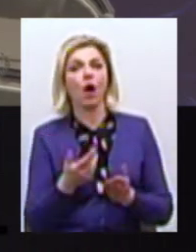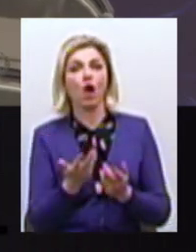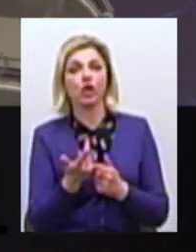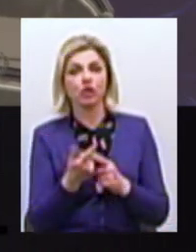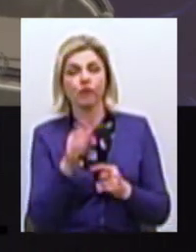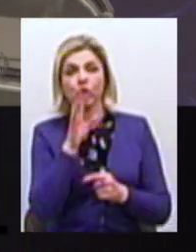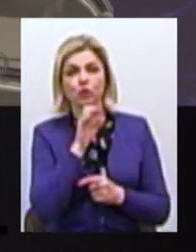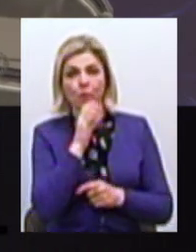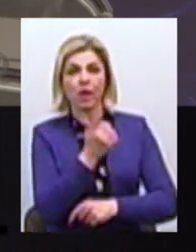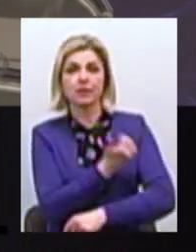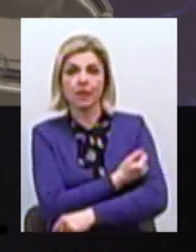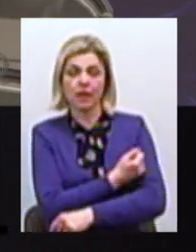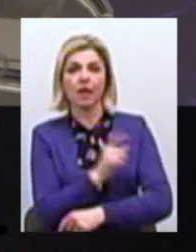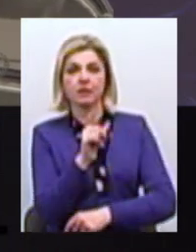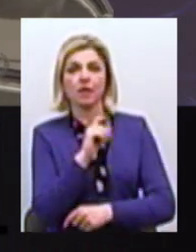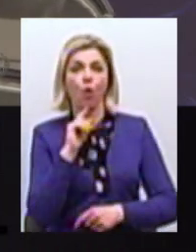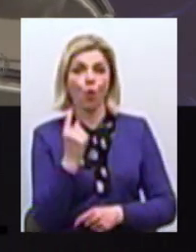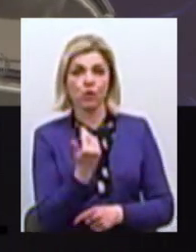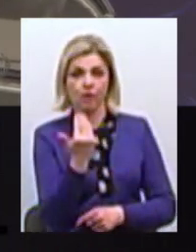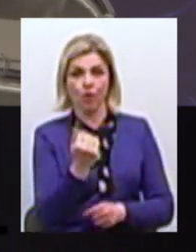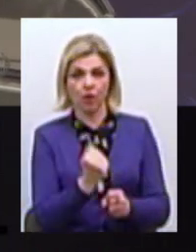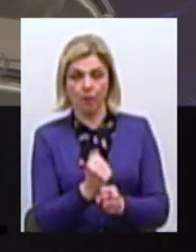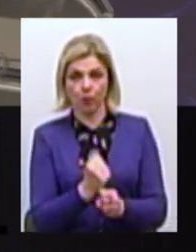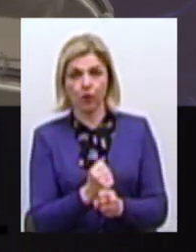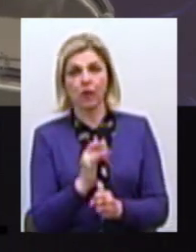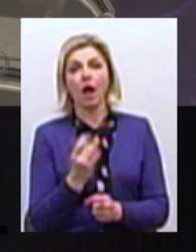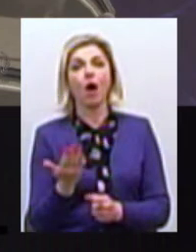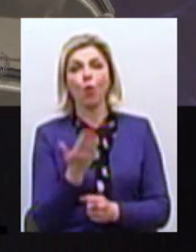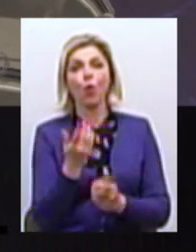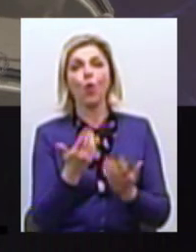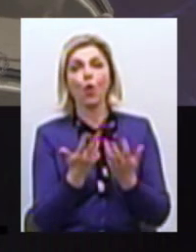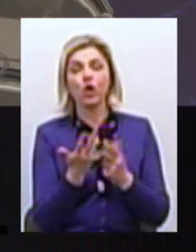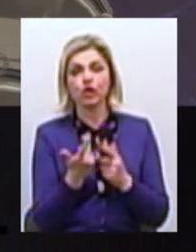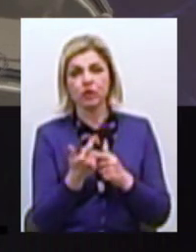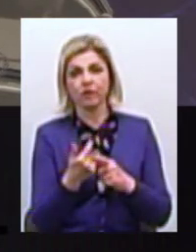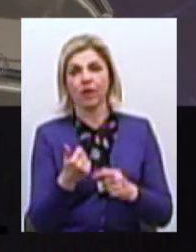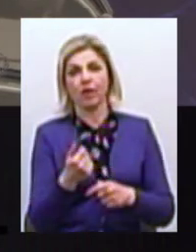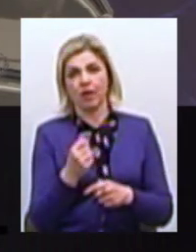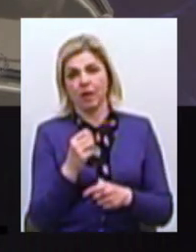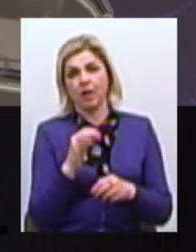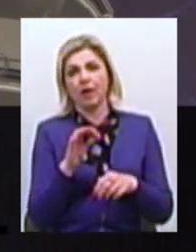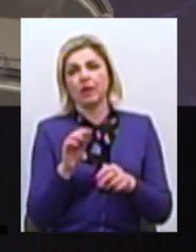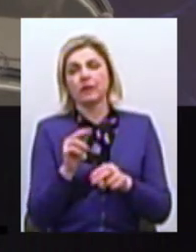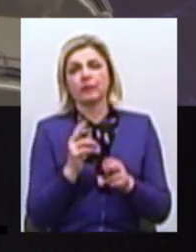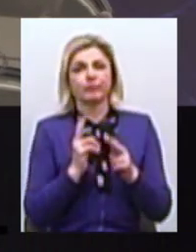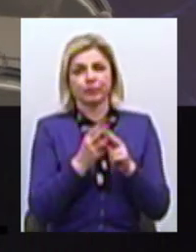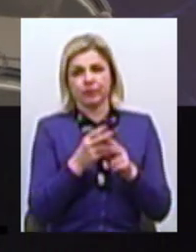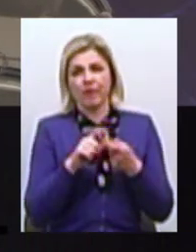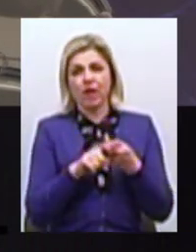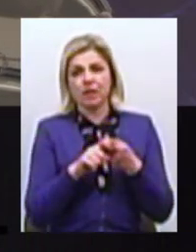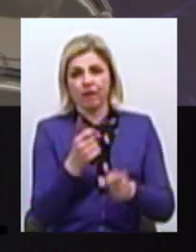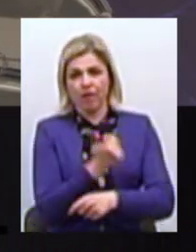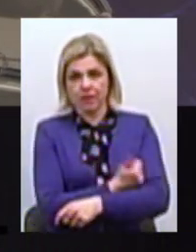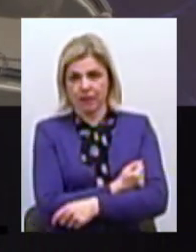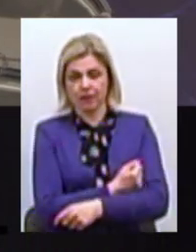собак простерилизовано за год его работы и какое количество собак вакцинировано. Спасибо. Дякую.